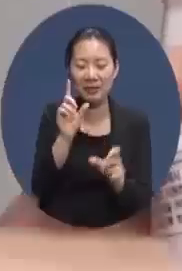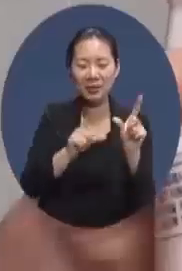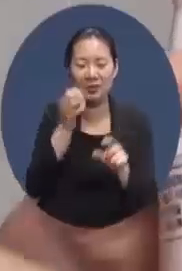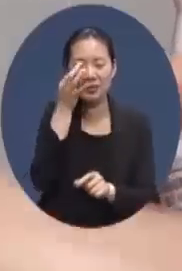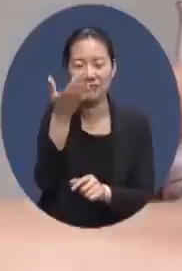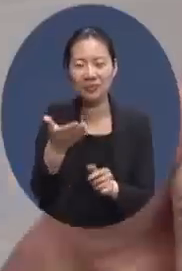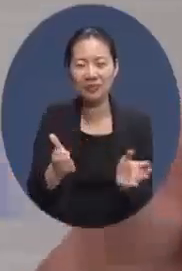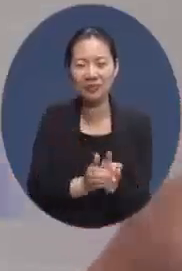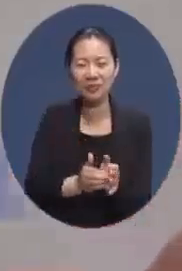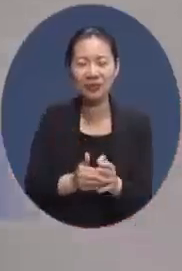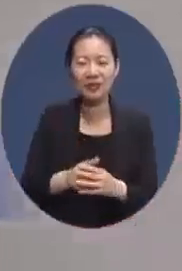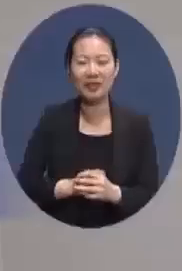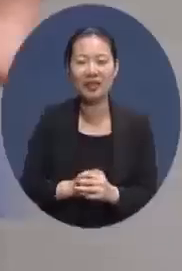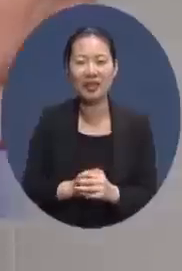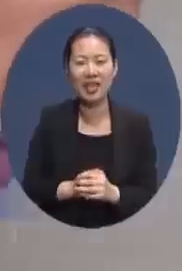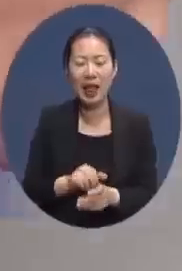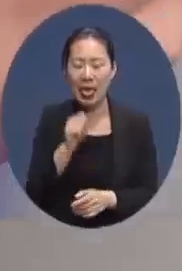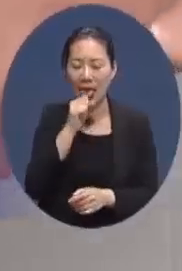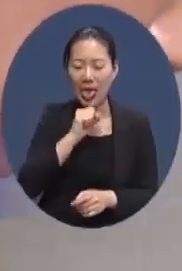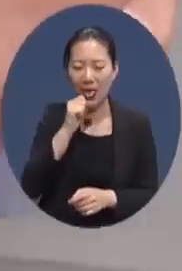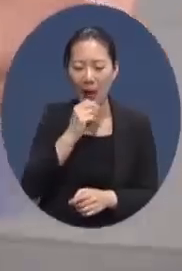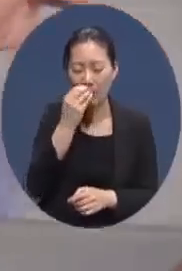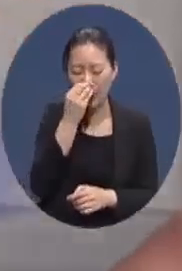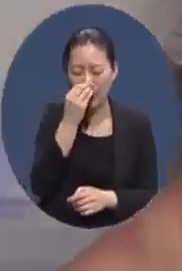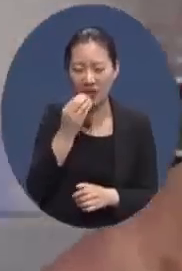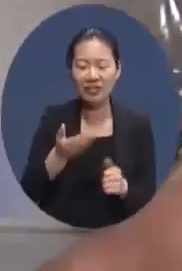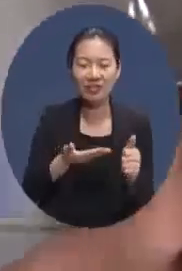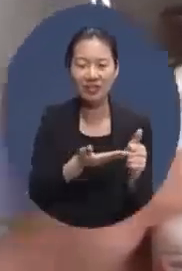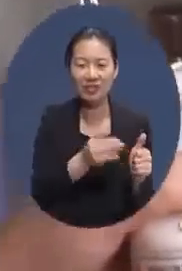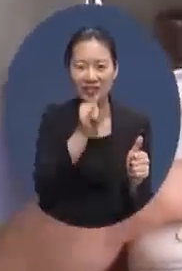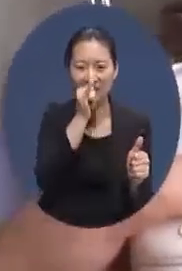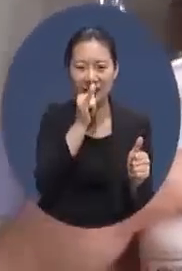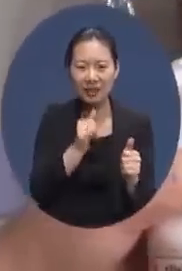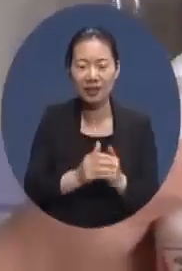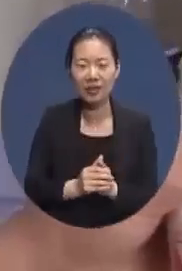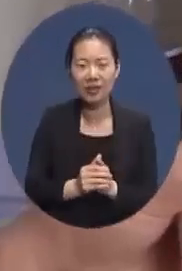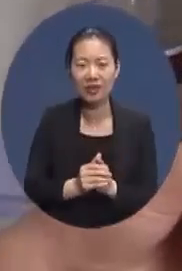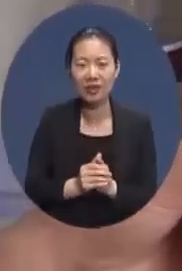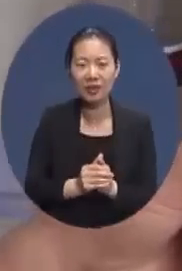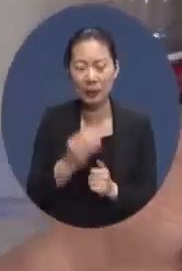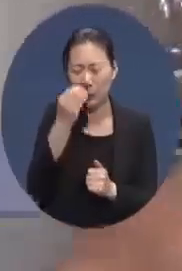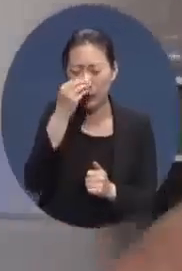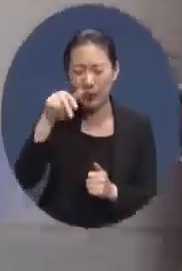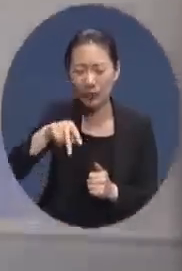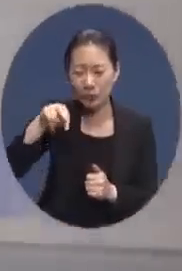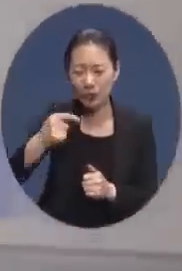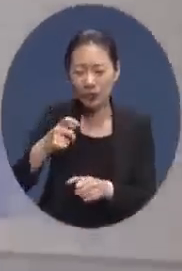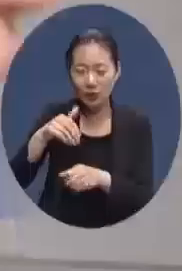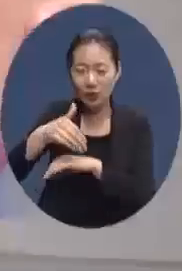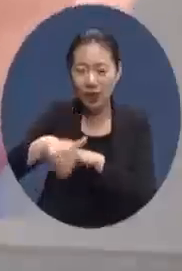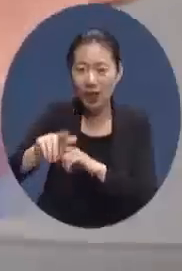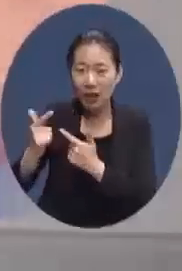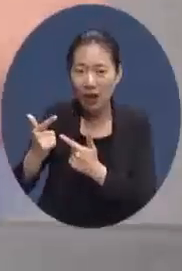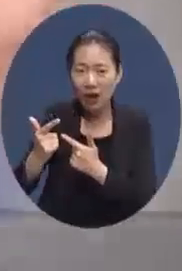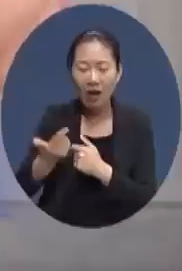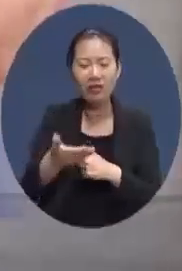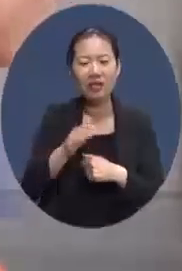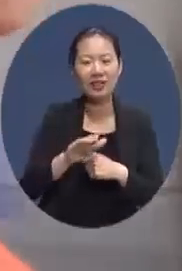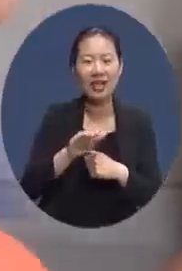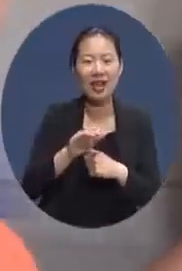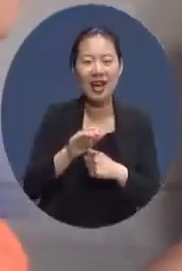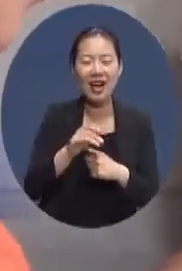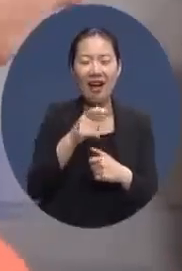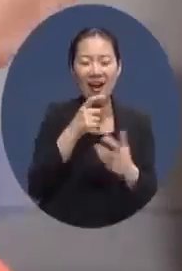보여주셨는데요. 네. 맛있는 딸기 아이스크림 드실 겁니다. 원래 딸기 주스가 계획 아니었네? 이게 살짝 덜 녹았거든요.